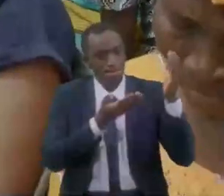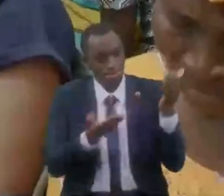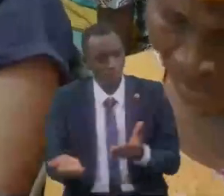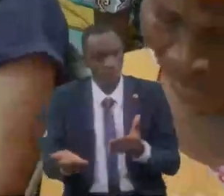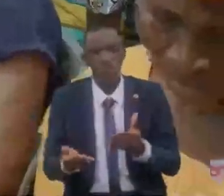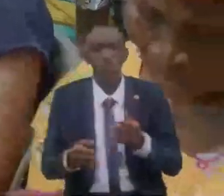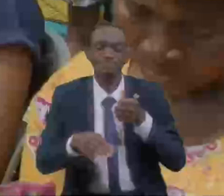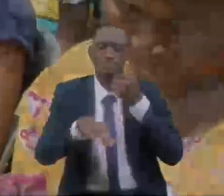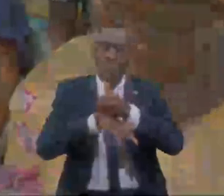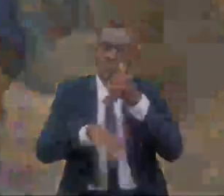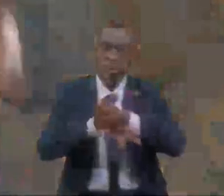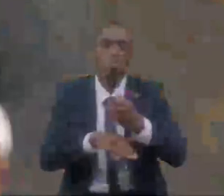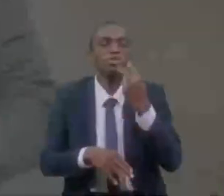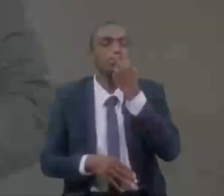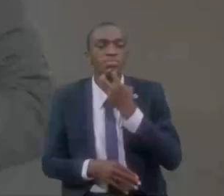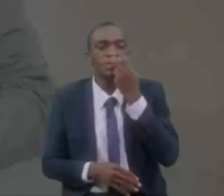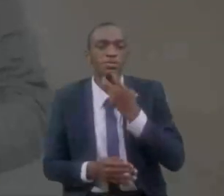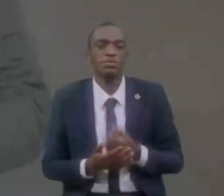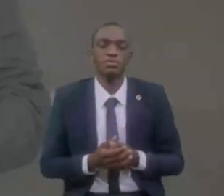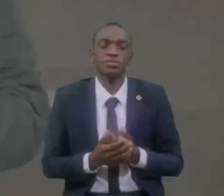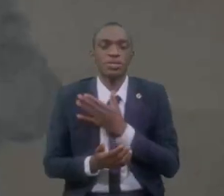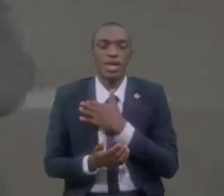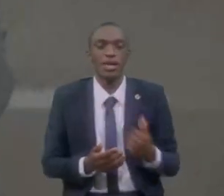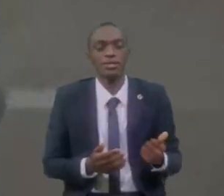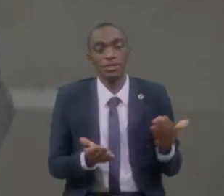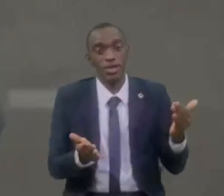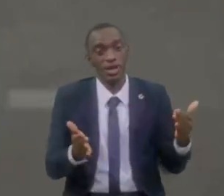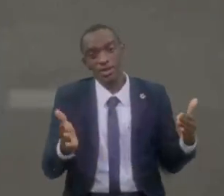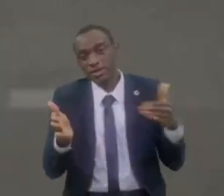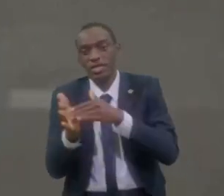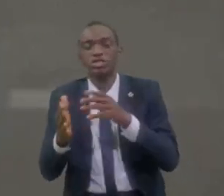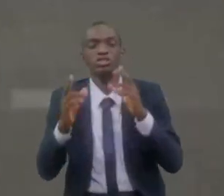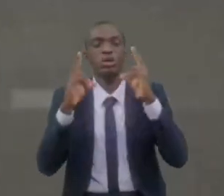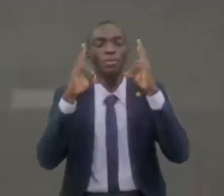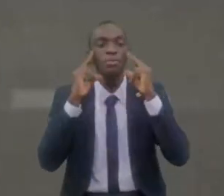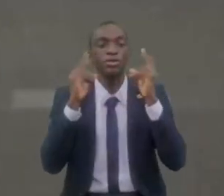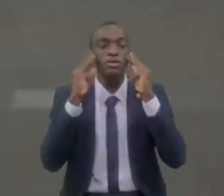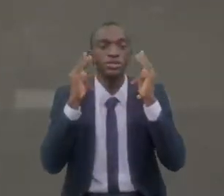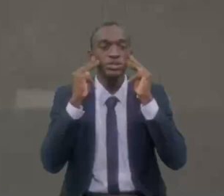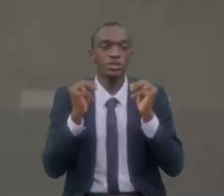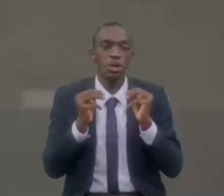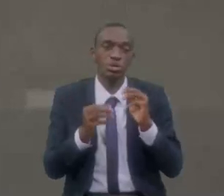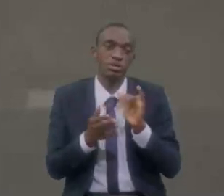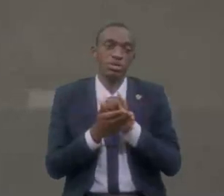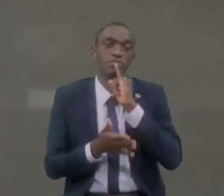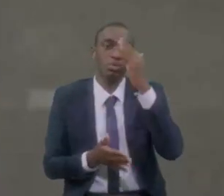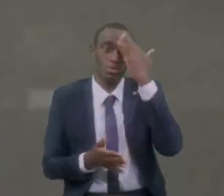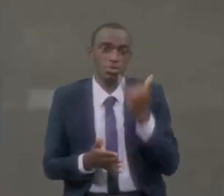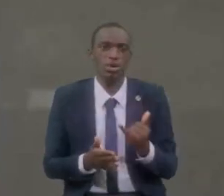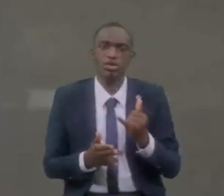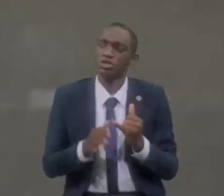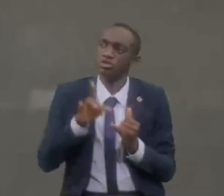a amené des propos blasphématoires. Et contre Moïse.